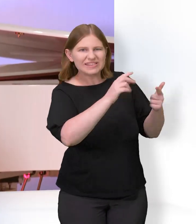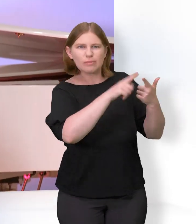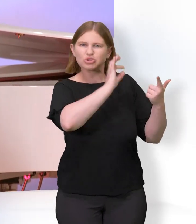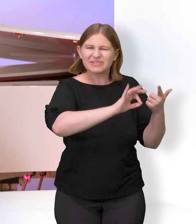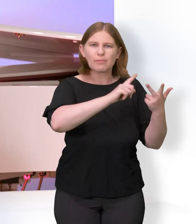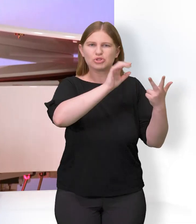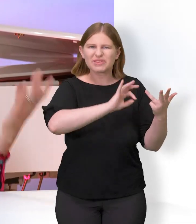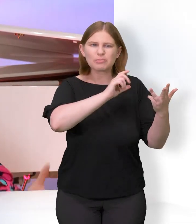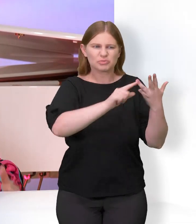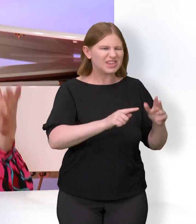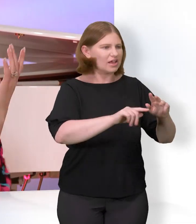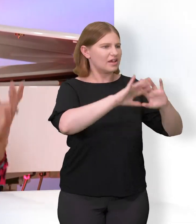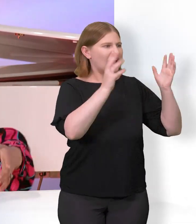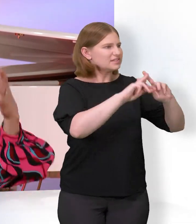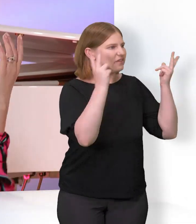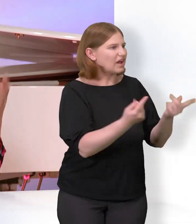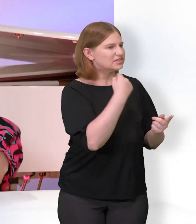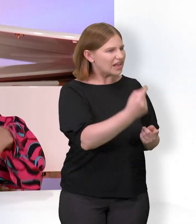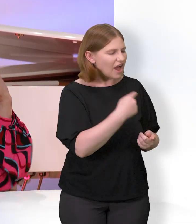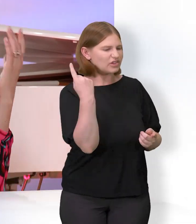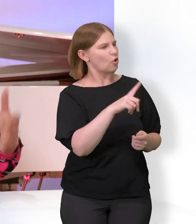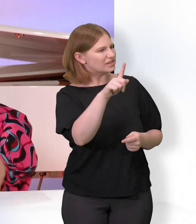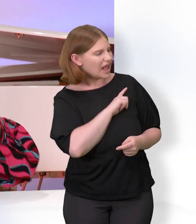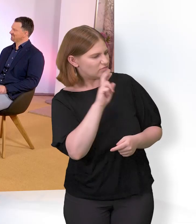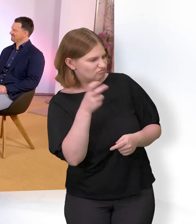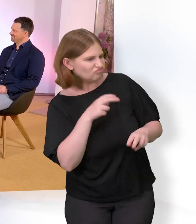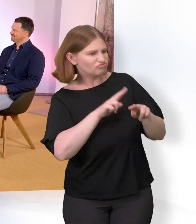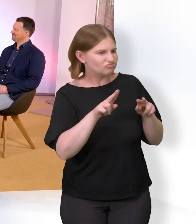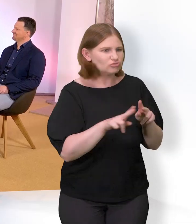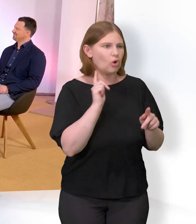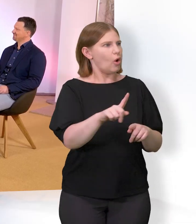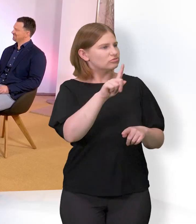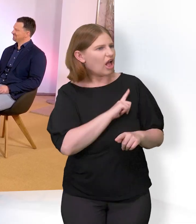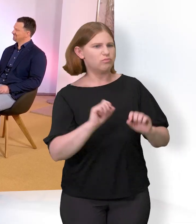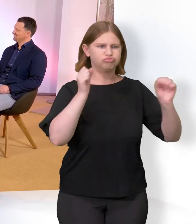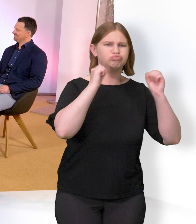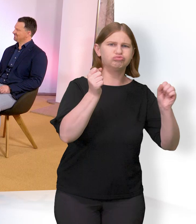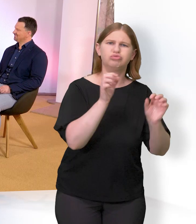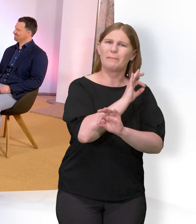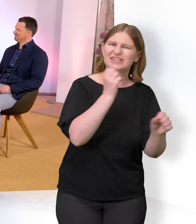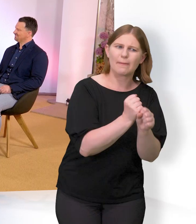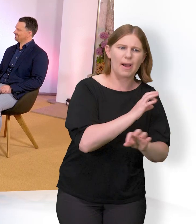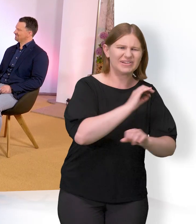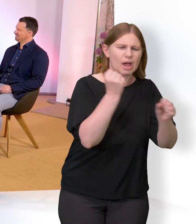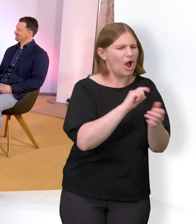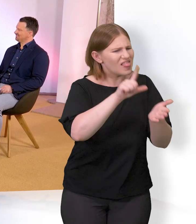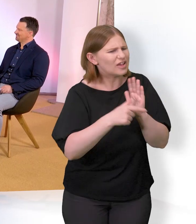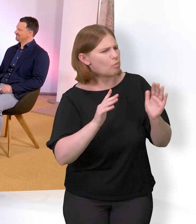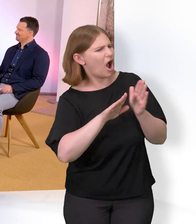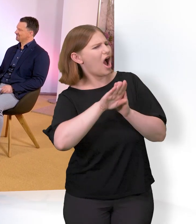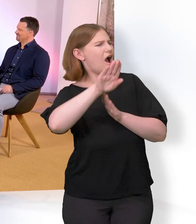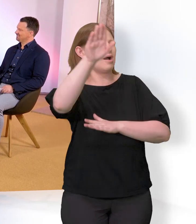das. Und die ganze Welt predigt ja Self-Love, Self-Care, alles, optimier dich und bah. Und ich finde, das